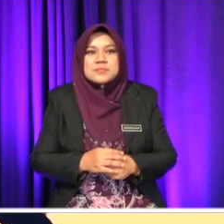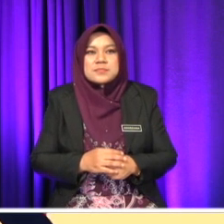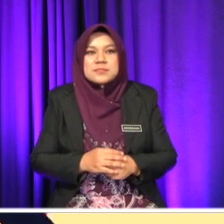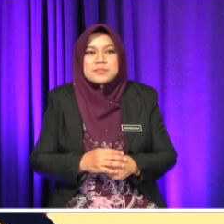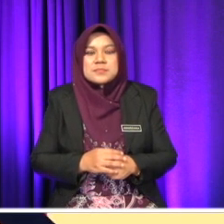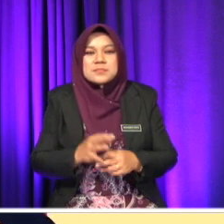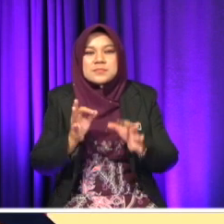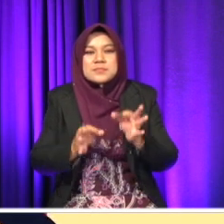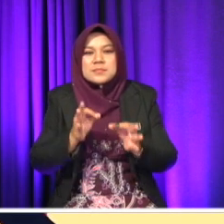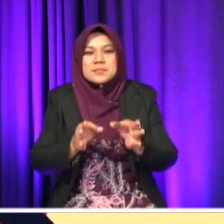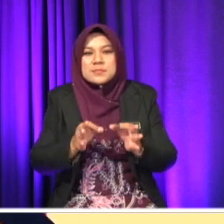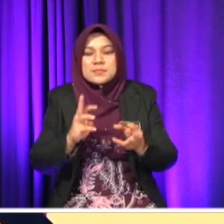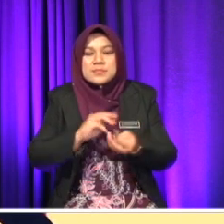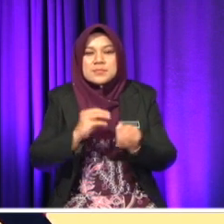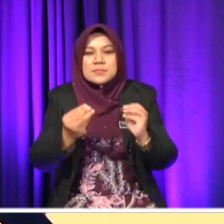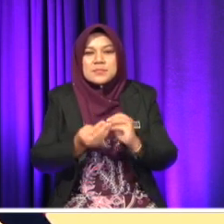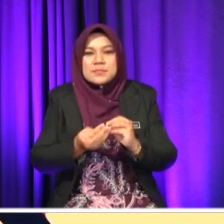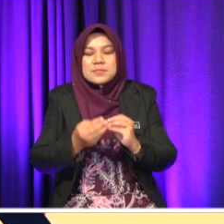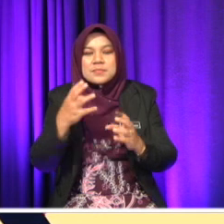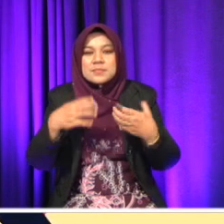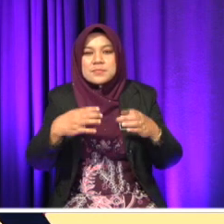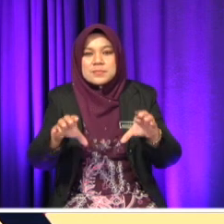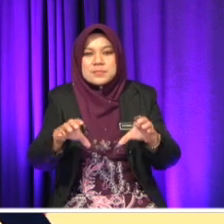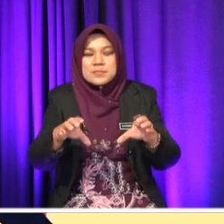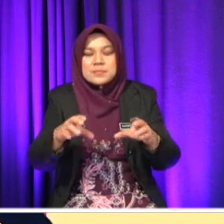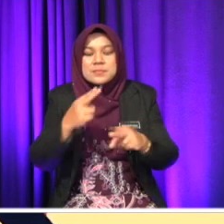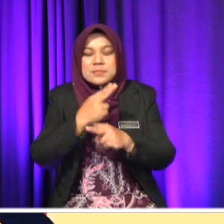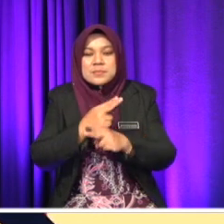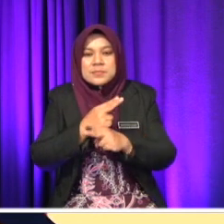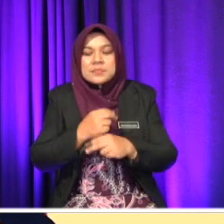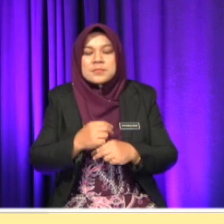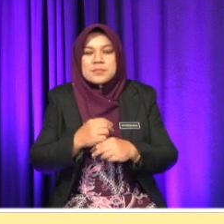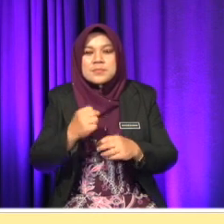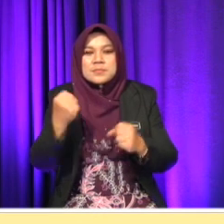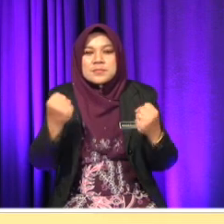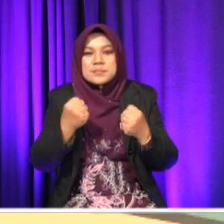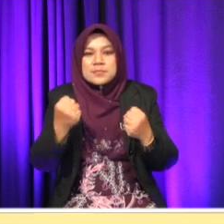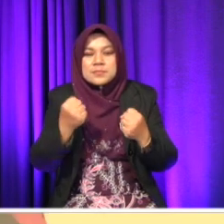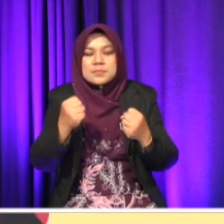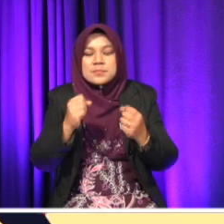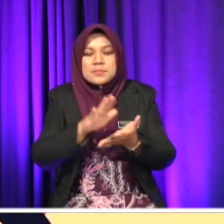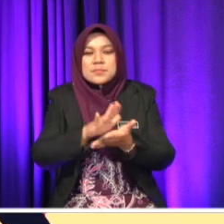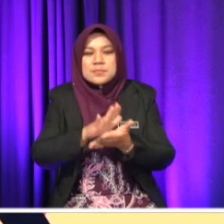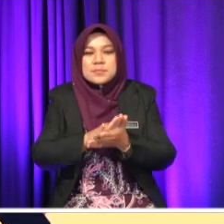jika masalah segera ditangani suasana sekolah